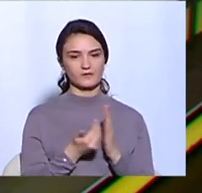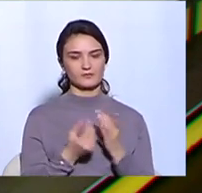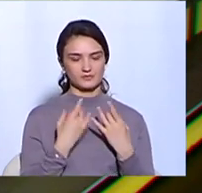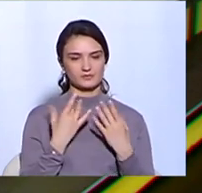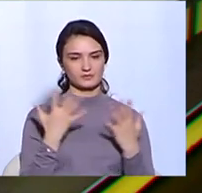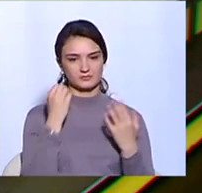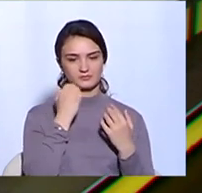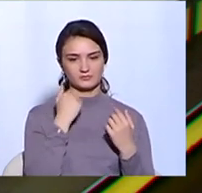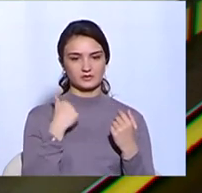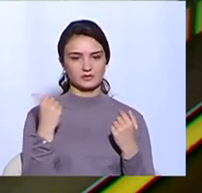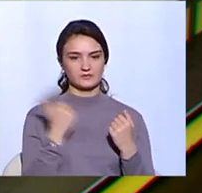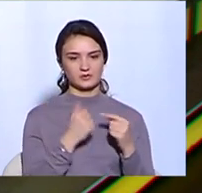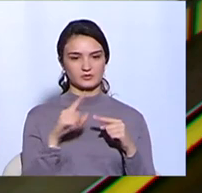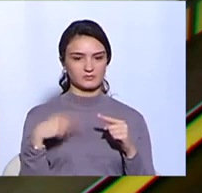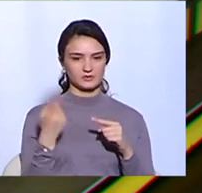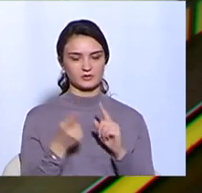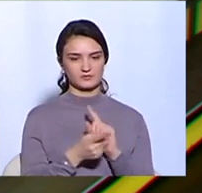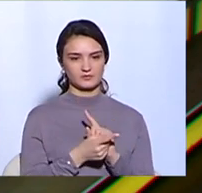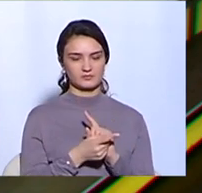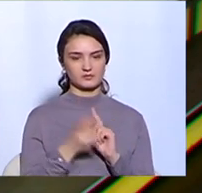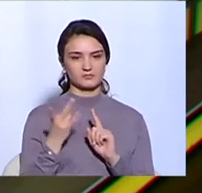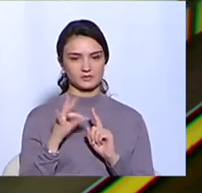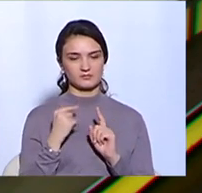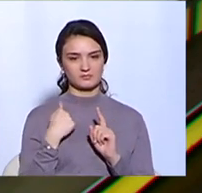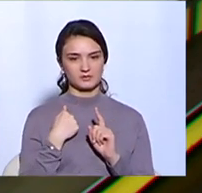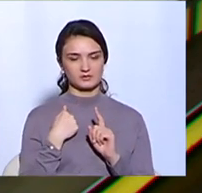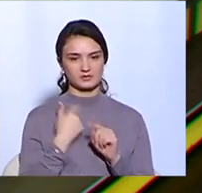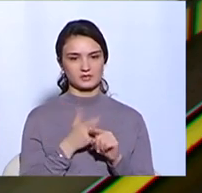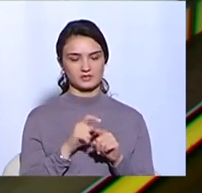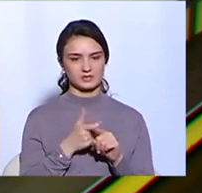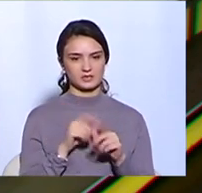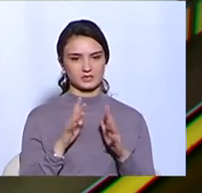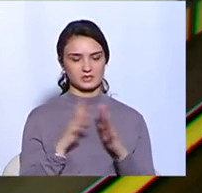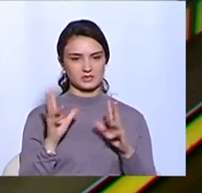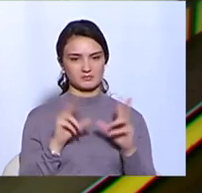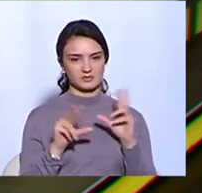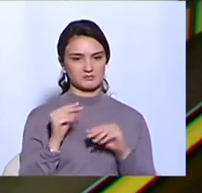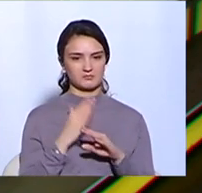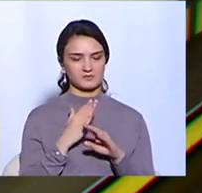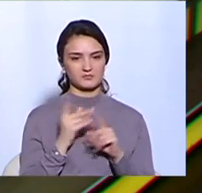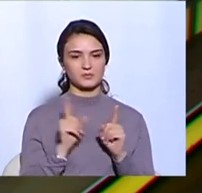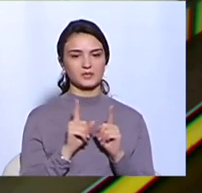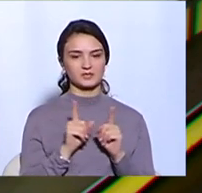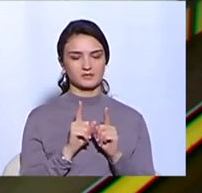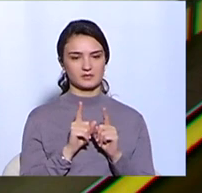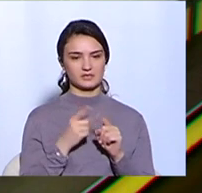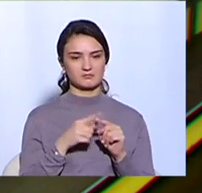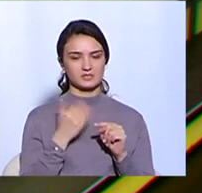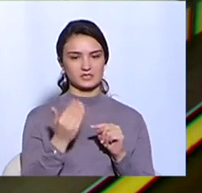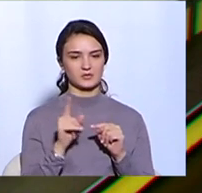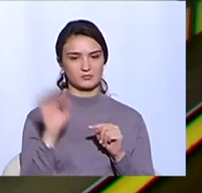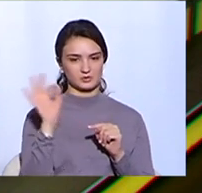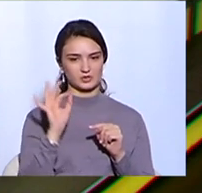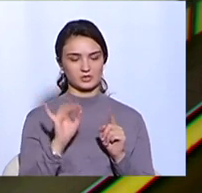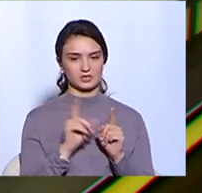ჩვენ ერთი კვირის შემდეგ შევხვდებით, თუმცა მე ძალიან დიდი იმედი მაქვს მიუხედავად იმისა, რომ